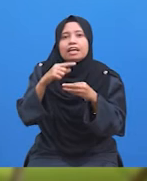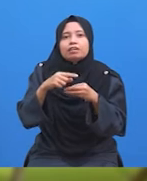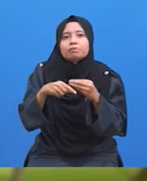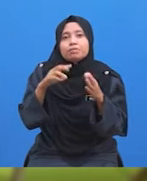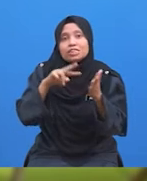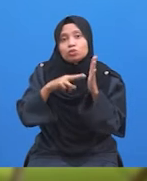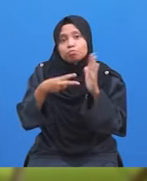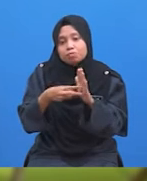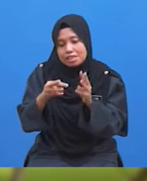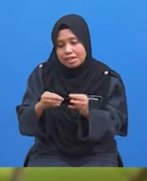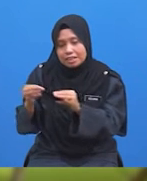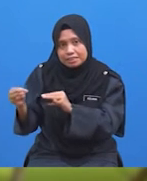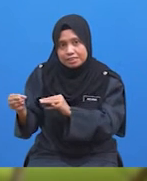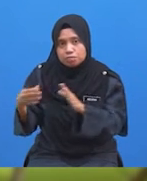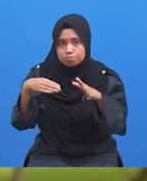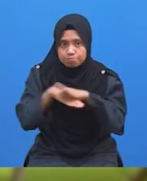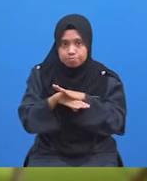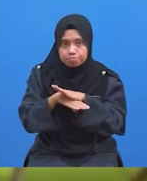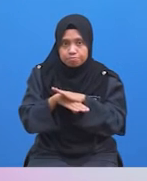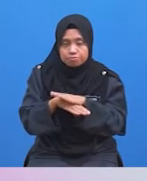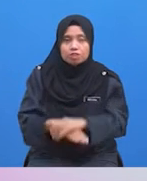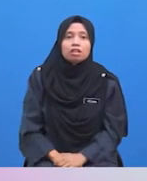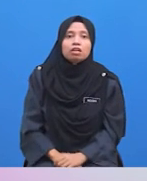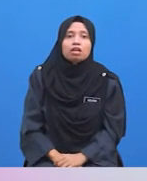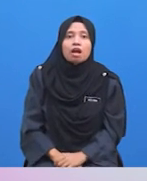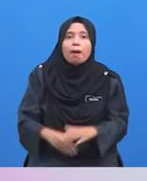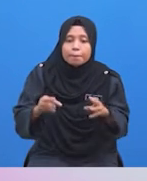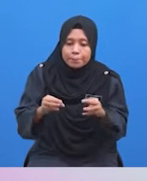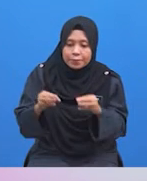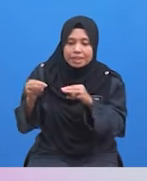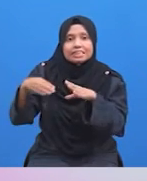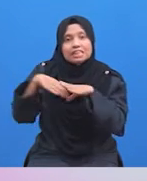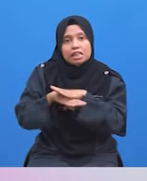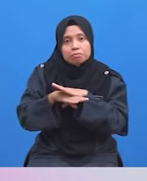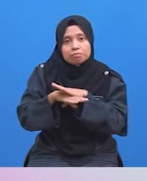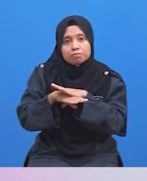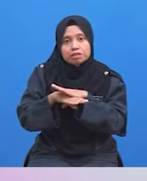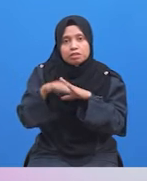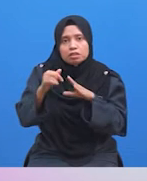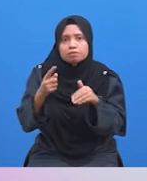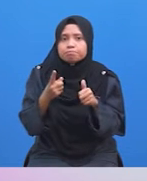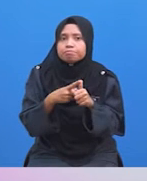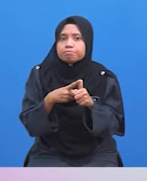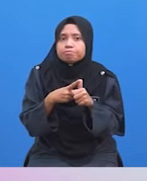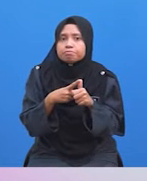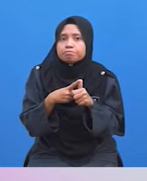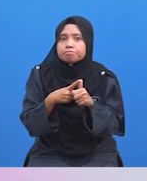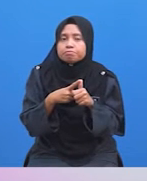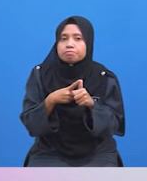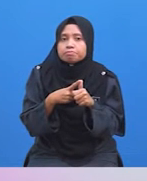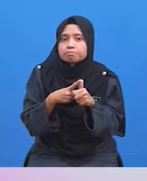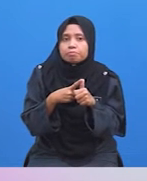dalaman Seterusnya saya akan menjelaskan tentang bentuk migrasi dalam Hai yang terdiri daripada